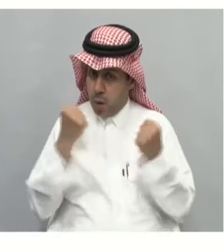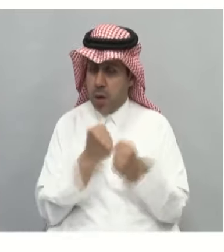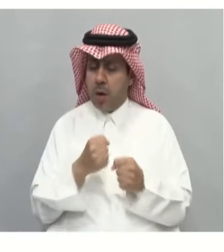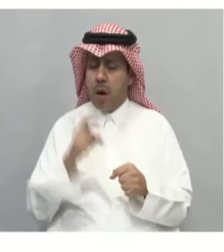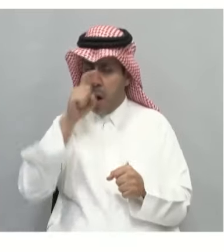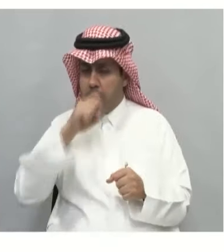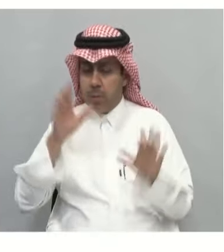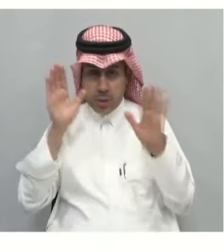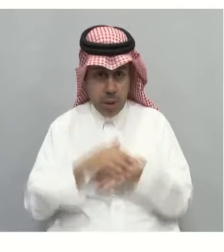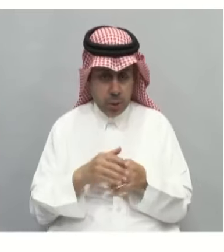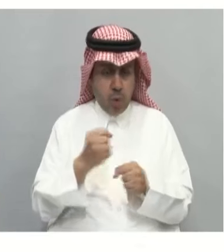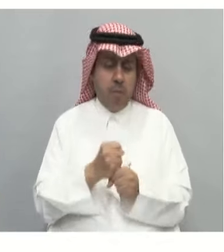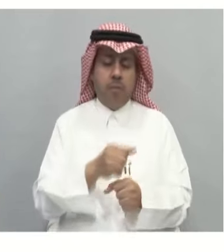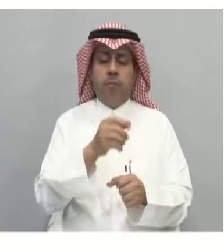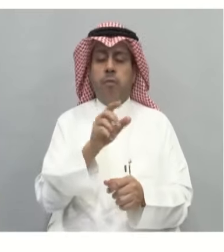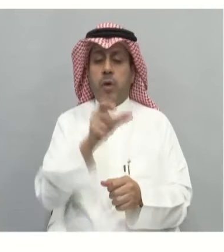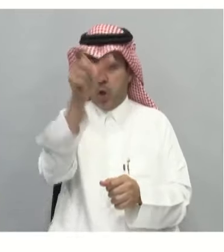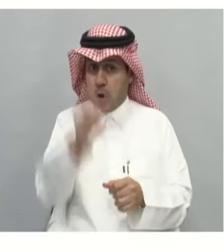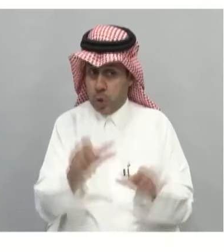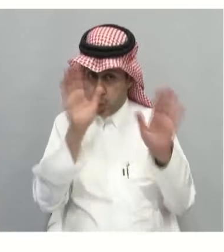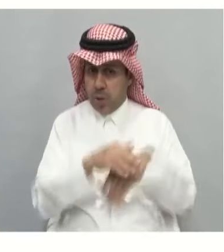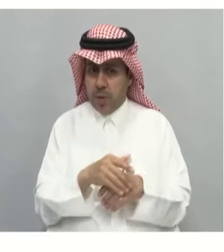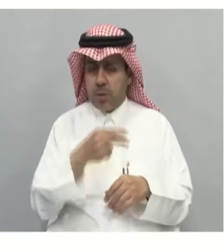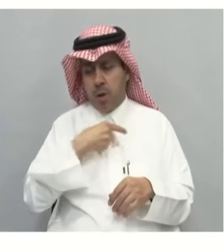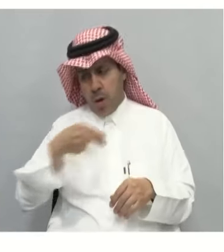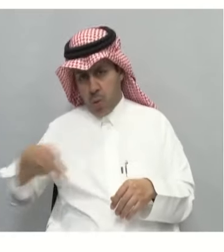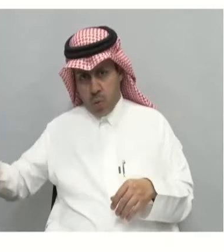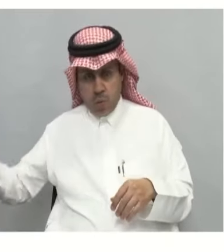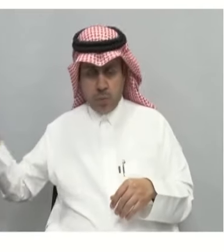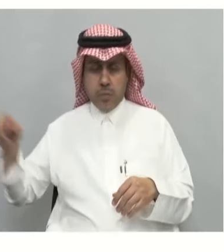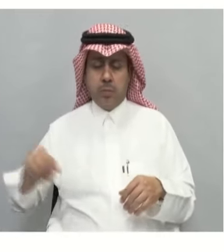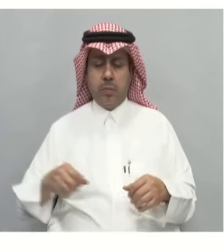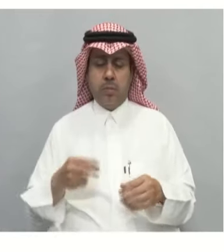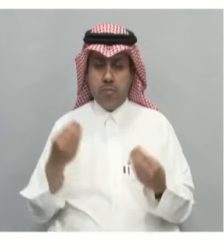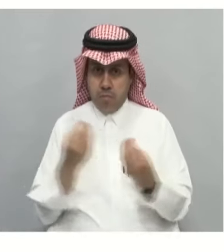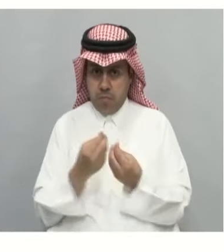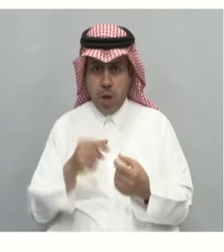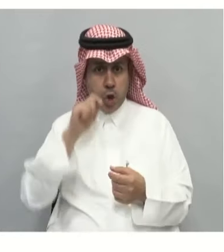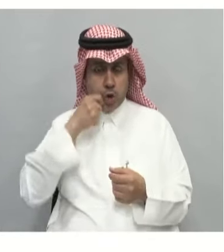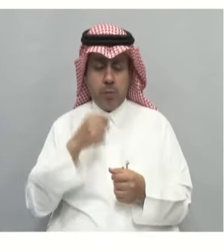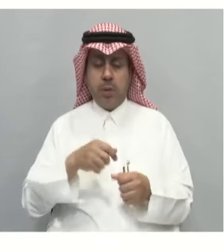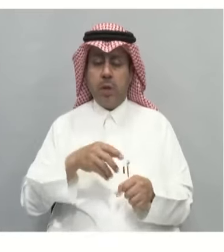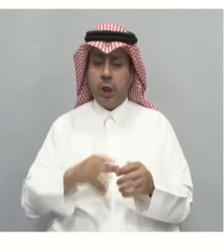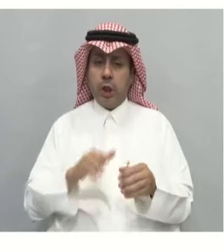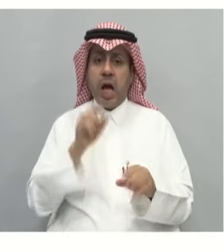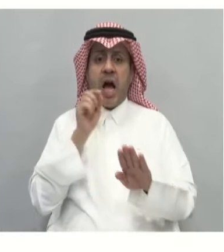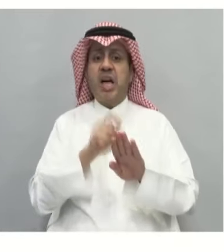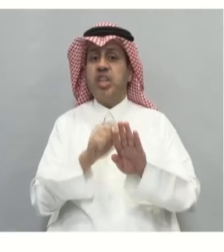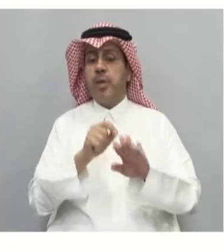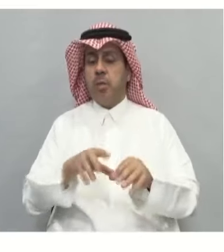امر رجلا فيصلي بالناس ثم انطلق معي برجال معهم حزم من